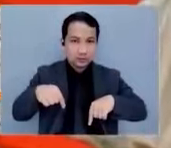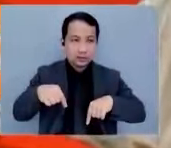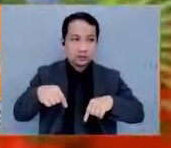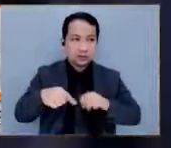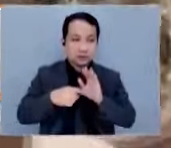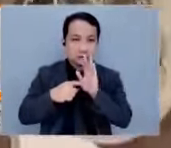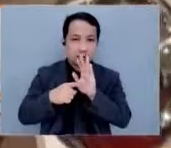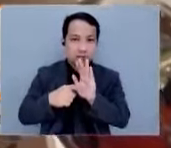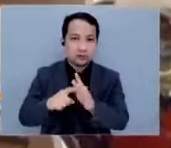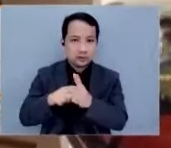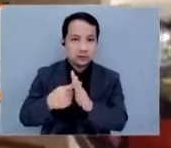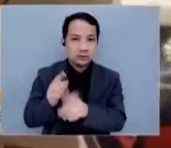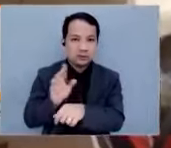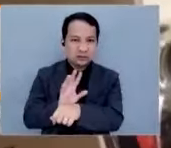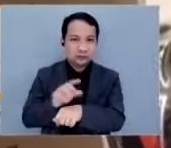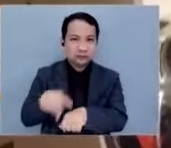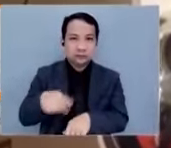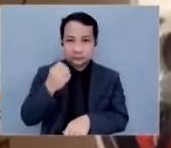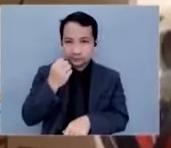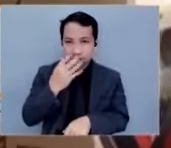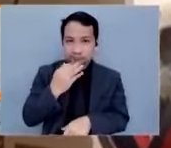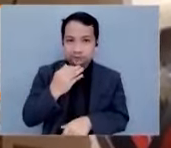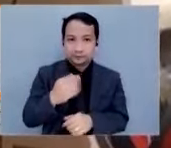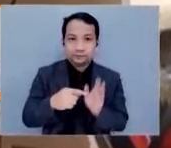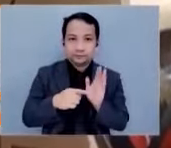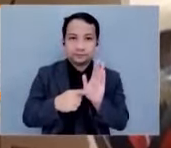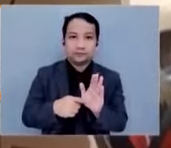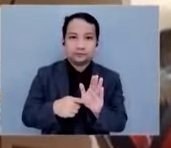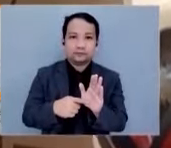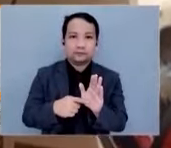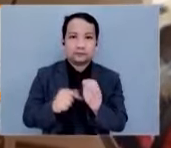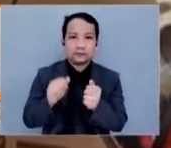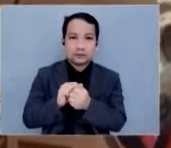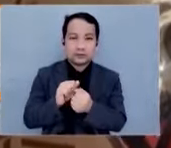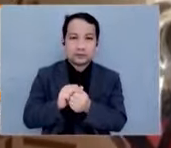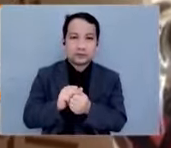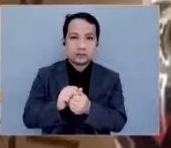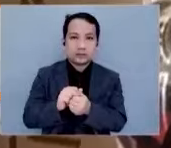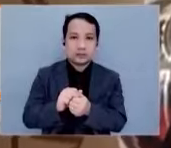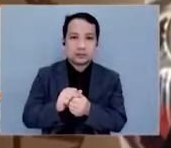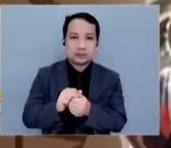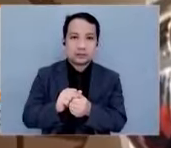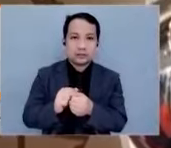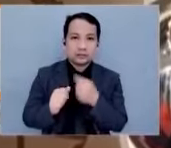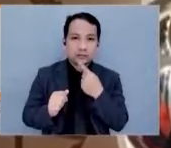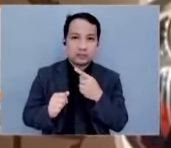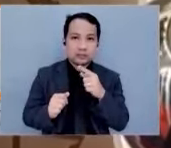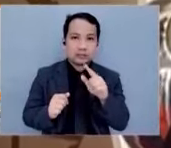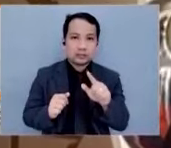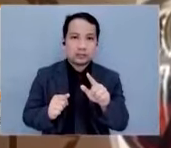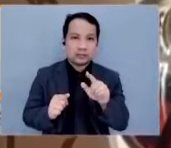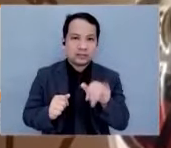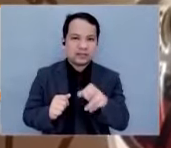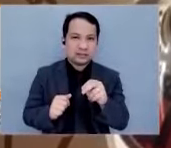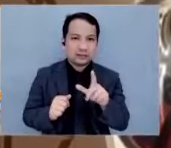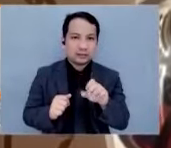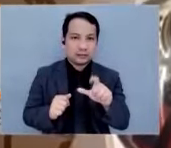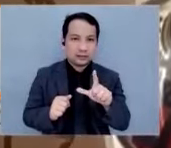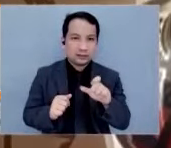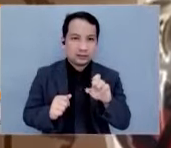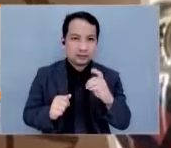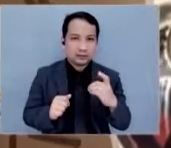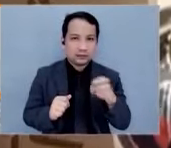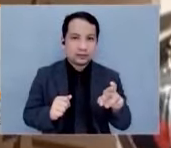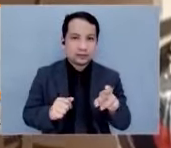Kong. Entrance with a bang rito! Sina Under Parallel Skies leads Janela Salvador at Thai